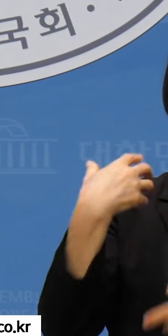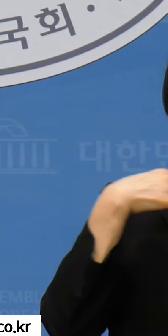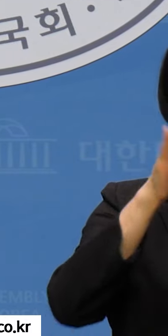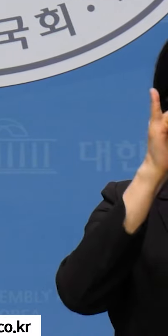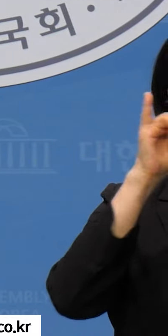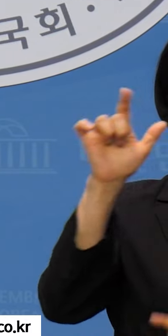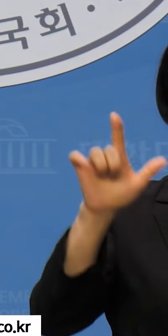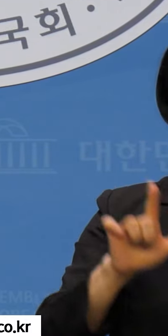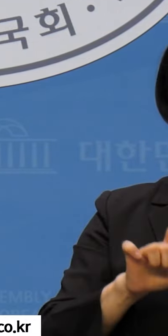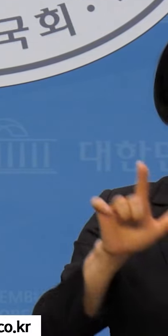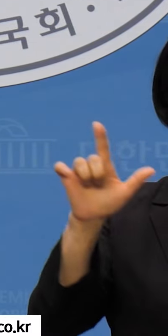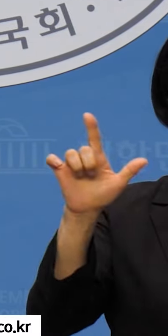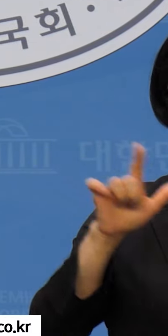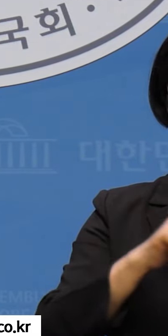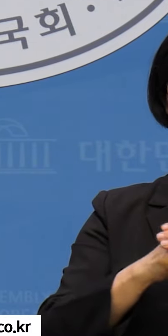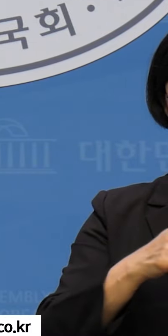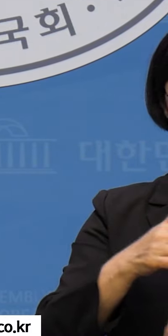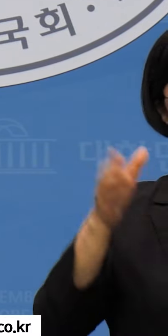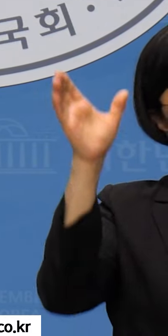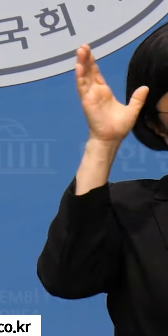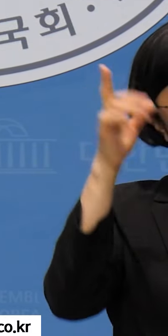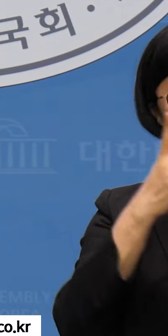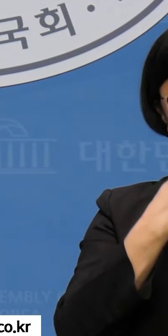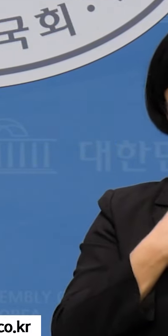있는 정부의 자세를 기대했던